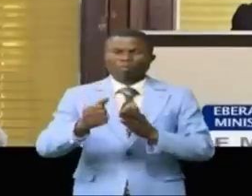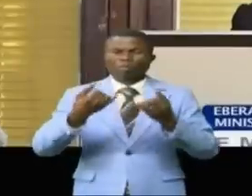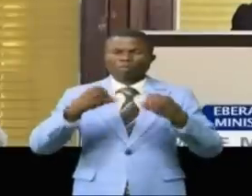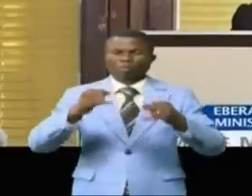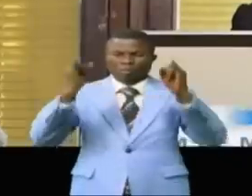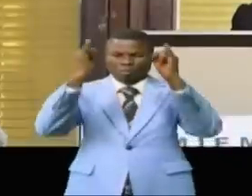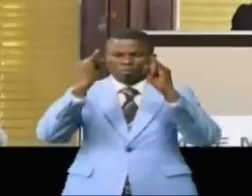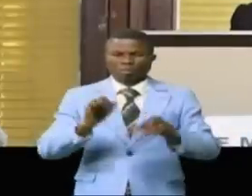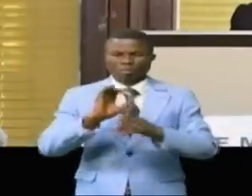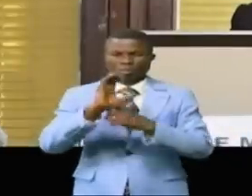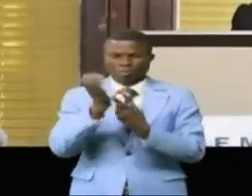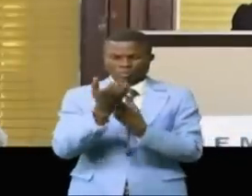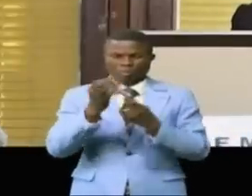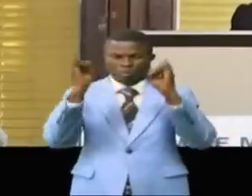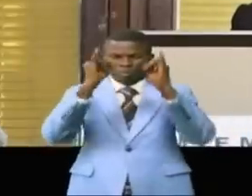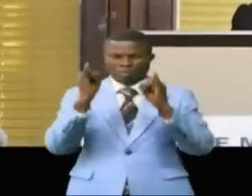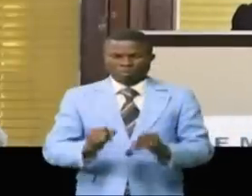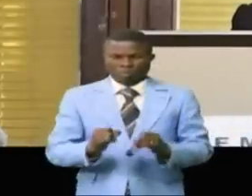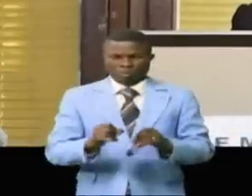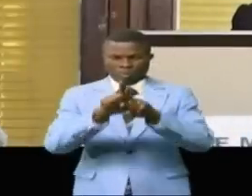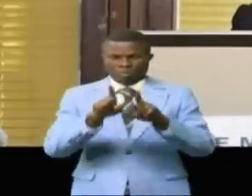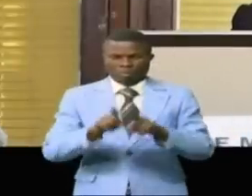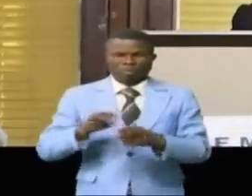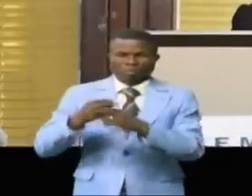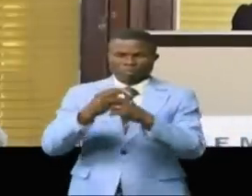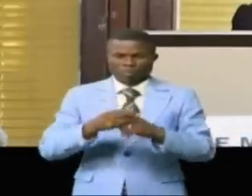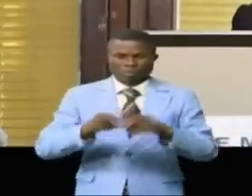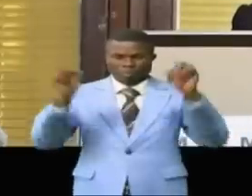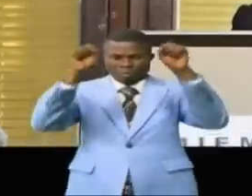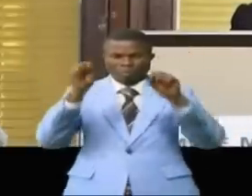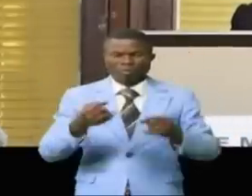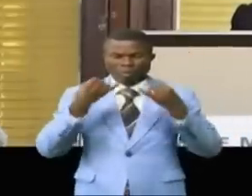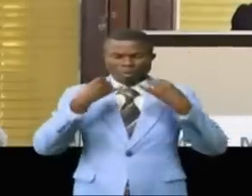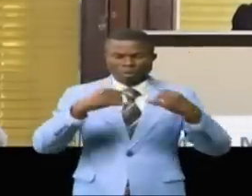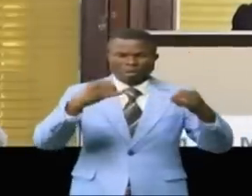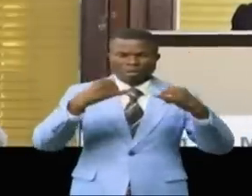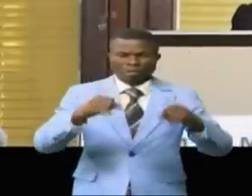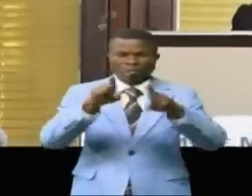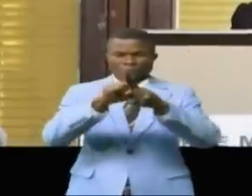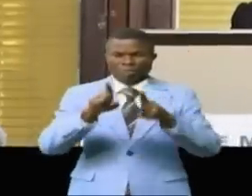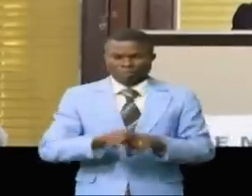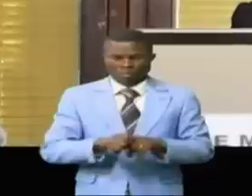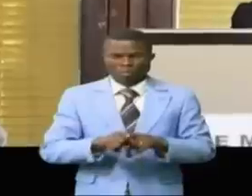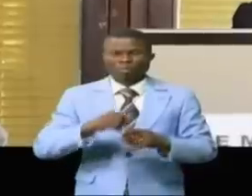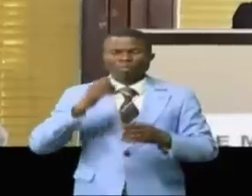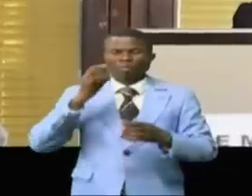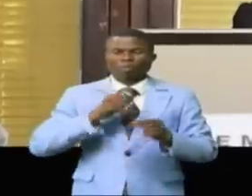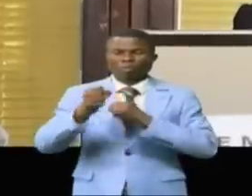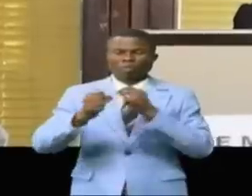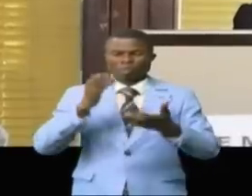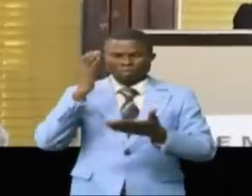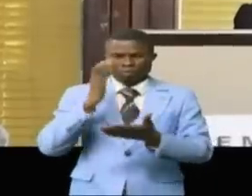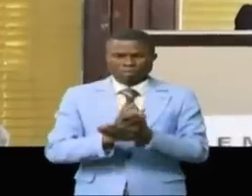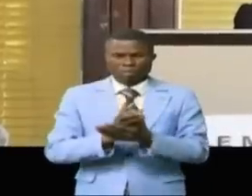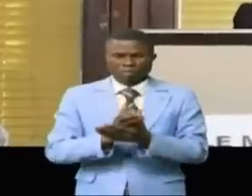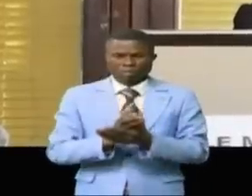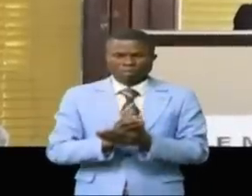de la culture numérique, de la sécurité des systèmes d'information et des luttes contre